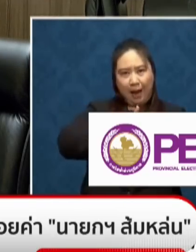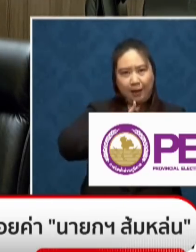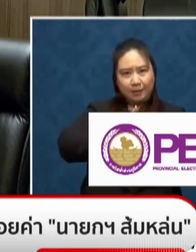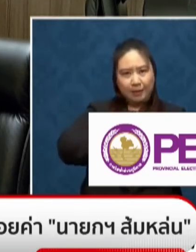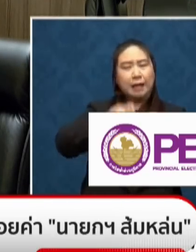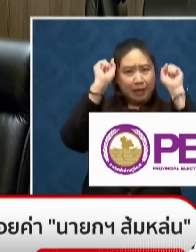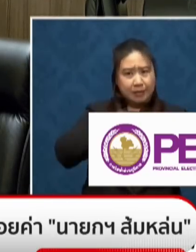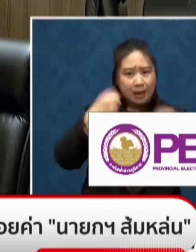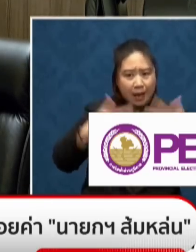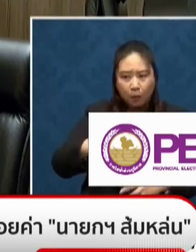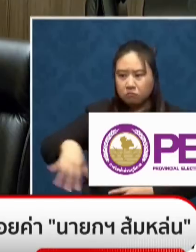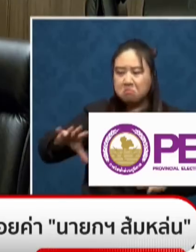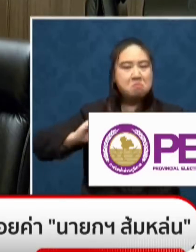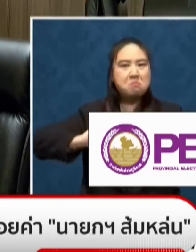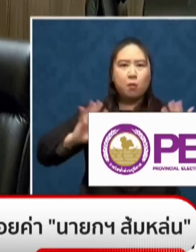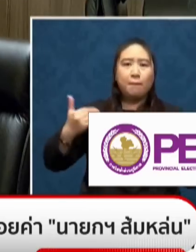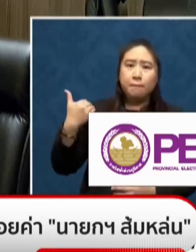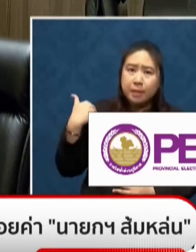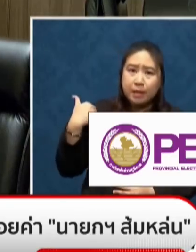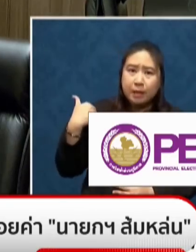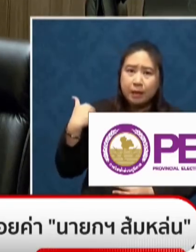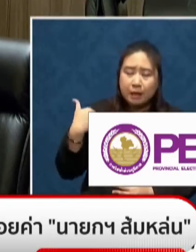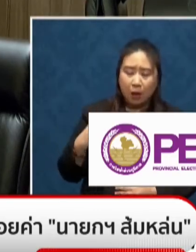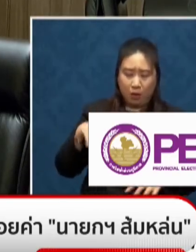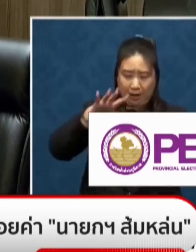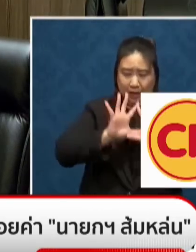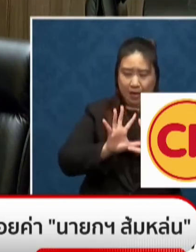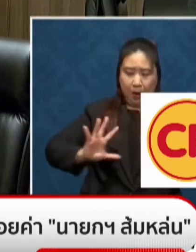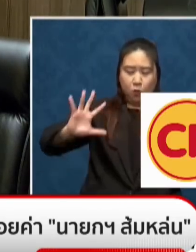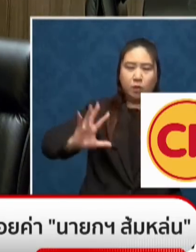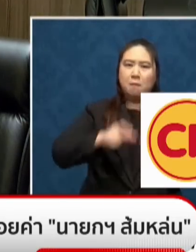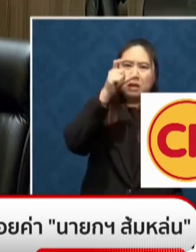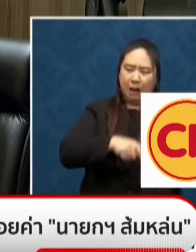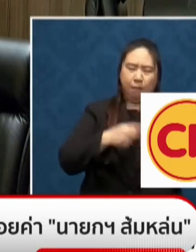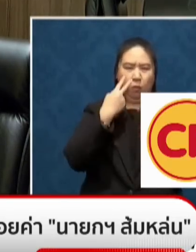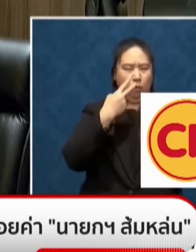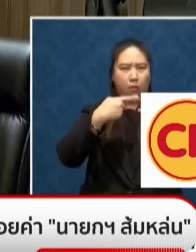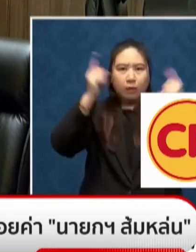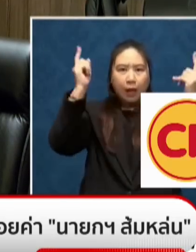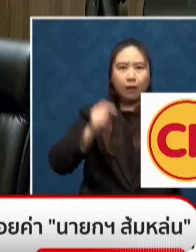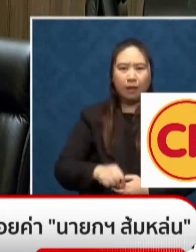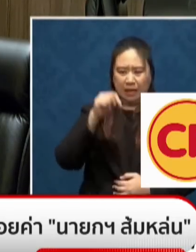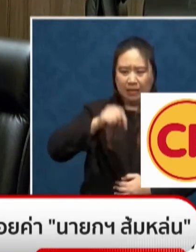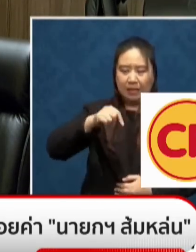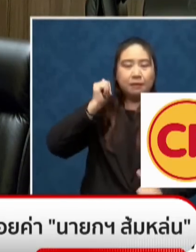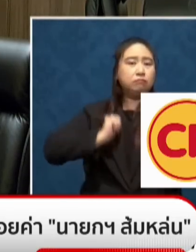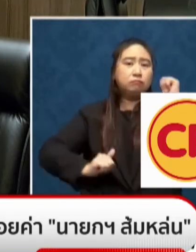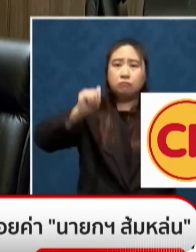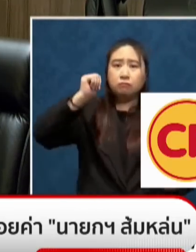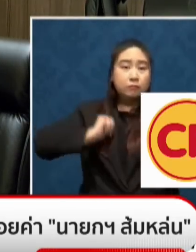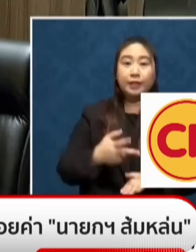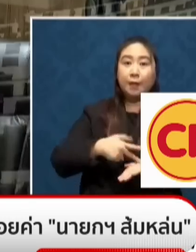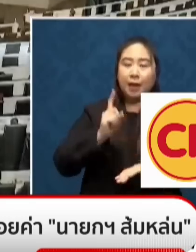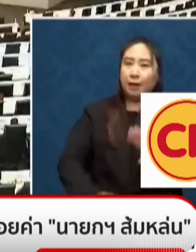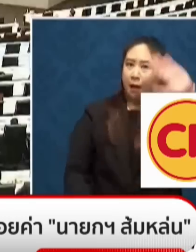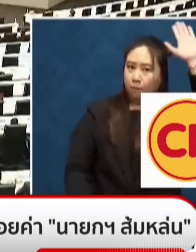แสดงใช่ไหมจากนั้นนะคะก็มีทางด้านของส.ส.สรัสนันน